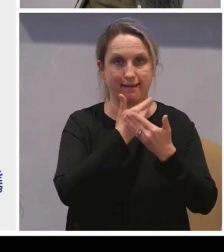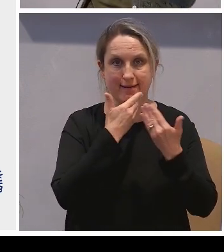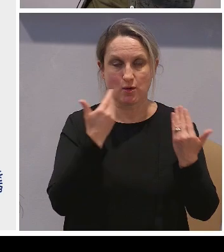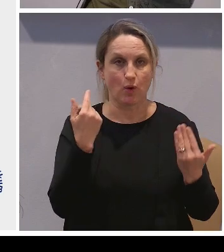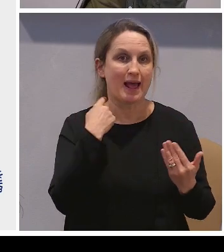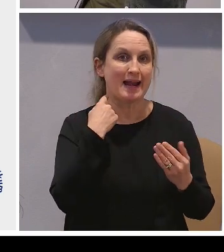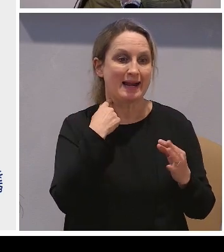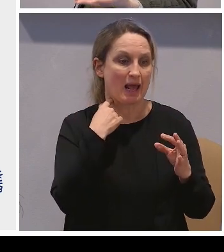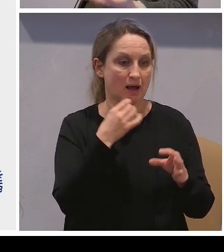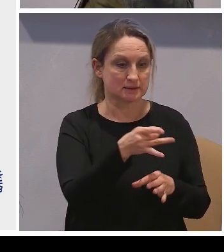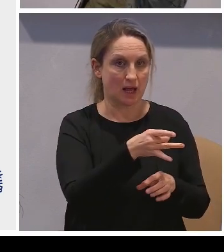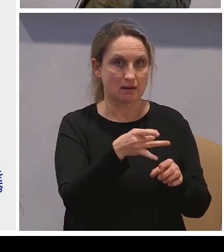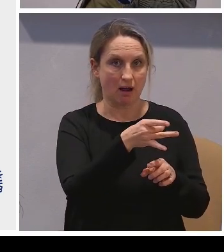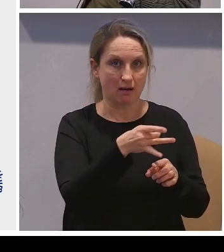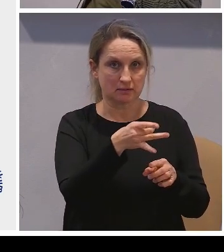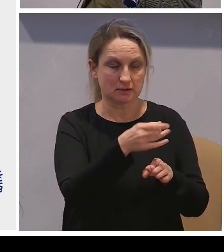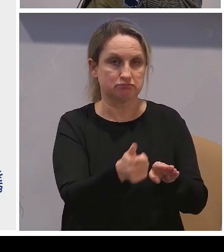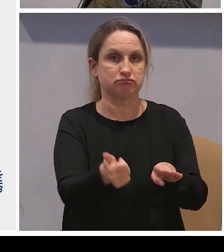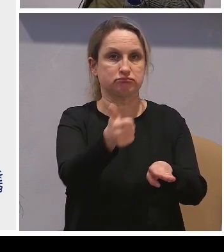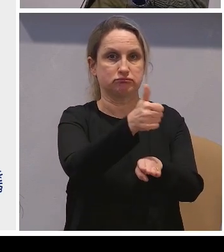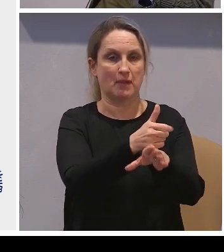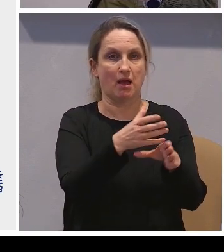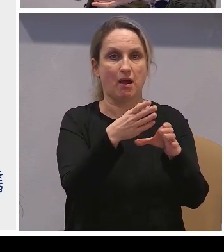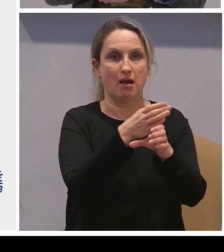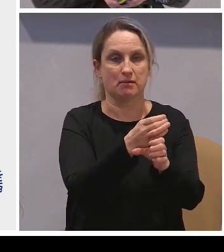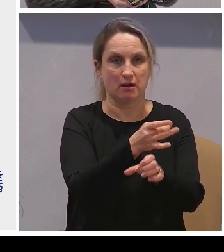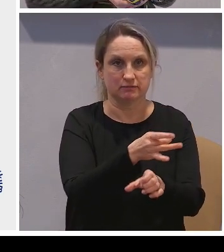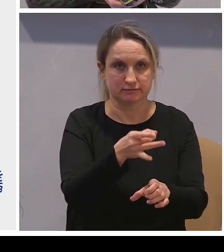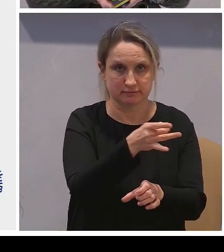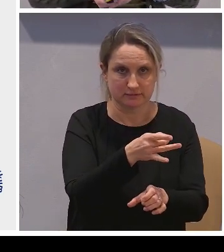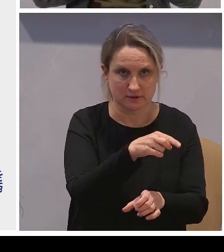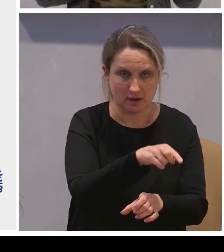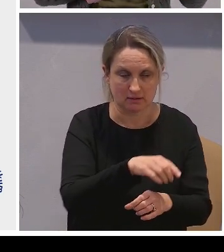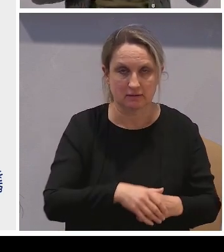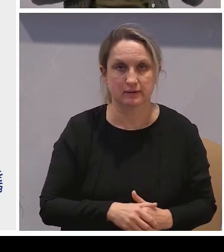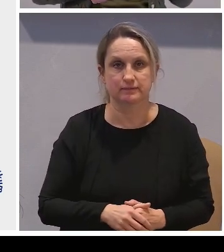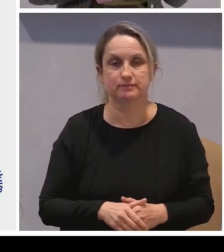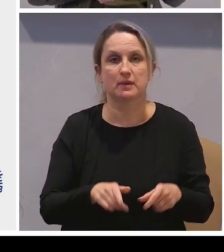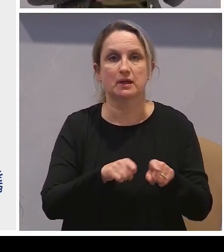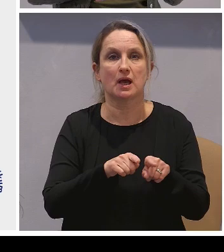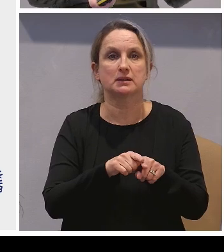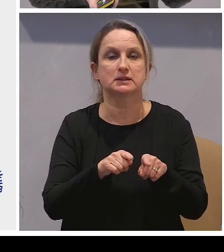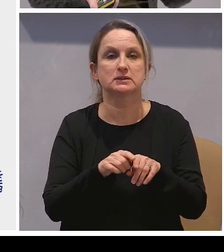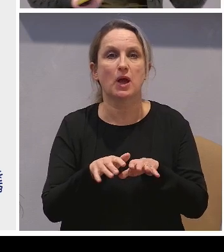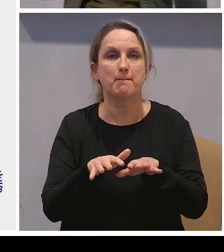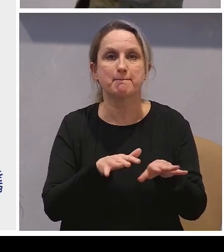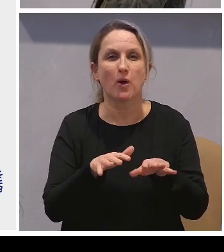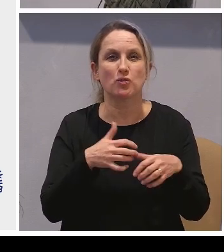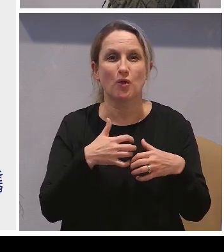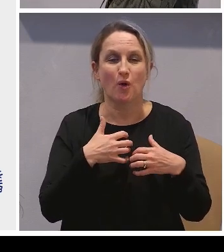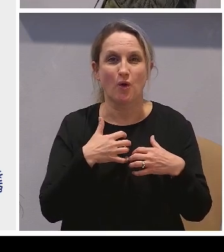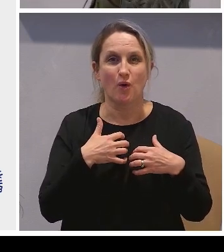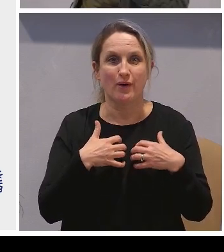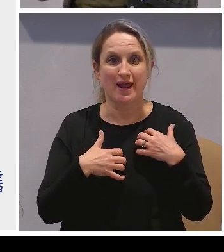function lihasrakk degrades. asendub raskuaia ja sidekoega Muscle ja siis cells are motoneuroni replaced haigus, see with spinaalne connective and lihasütroofia fatty tissue, tegelikult